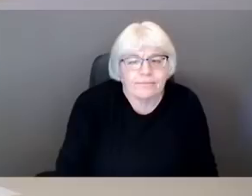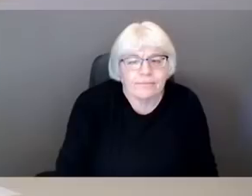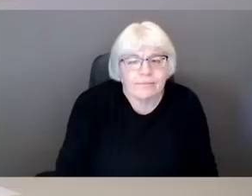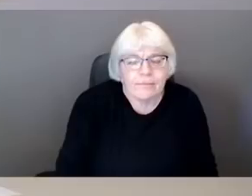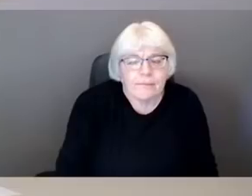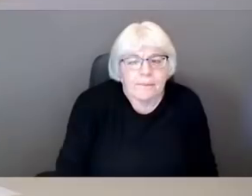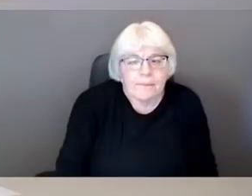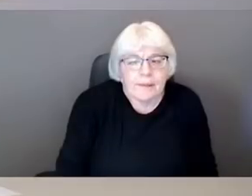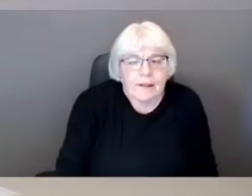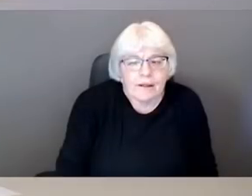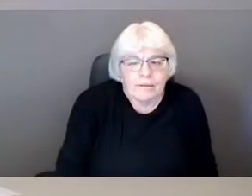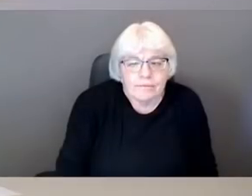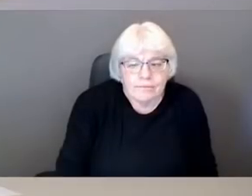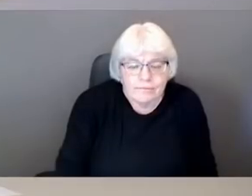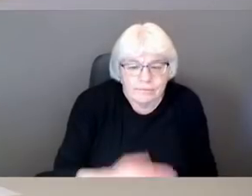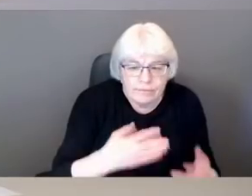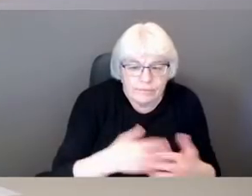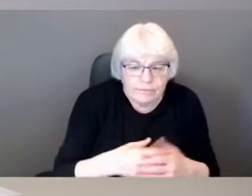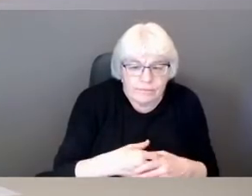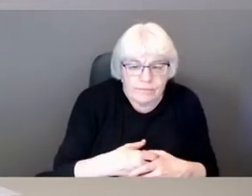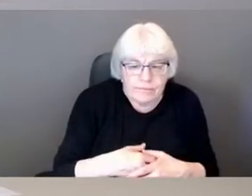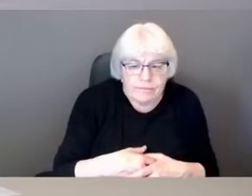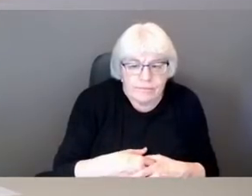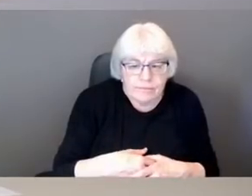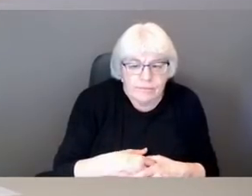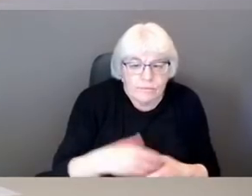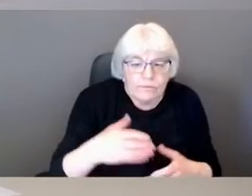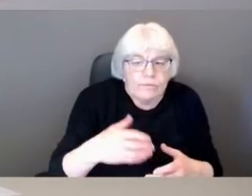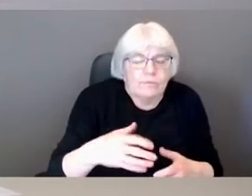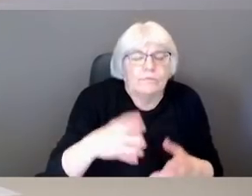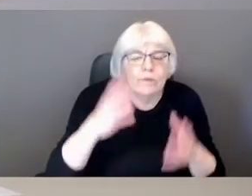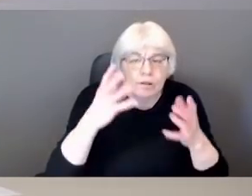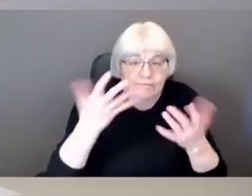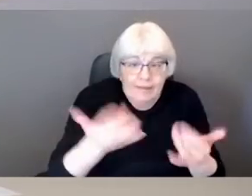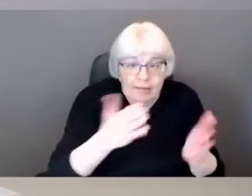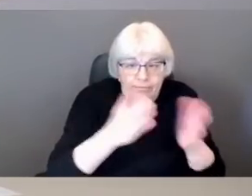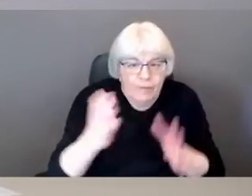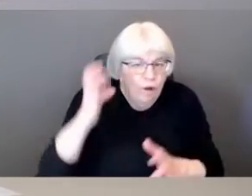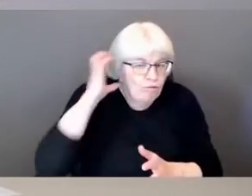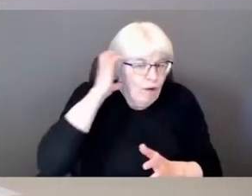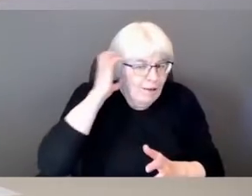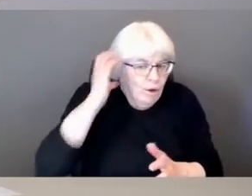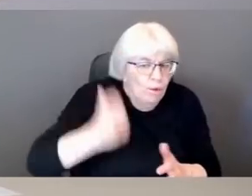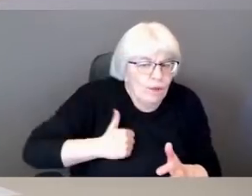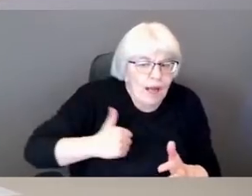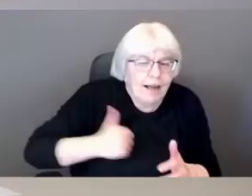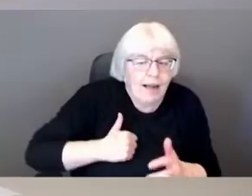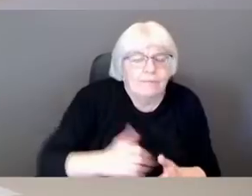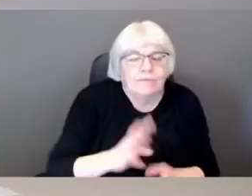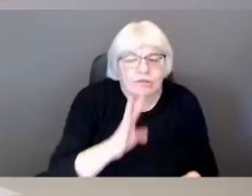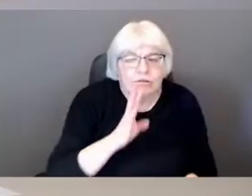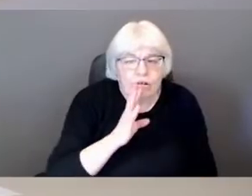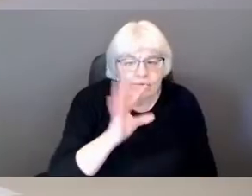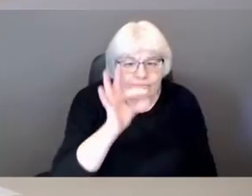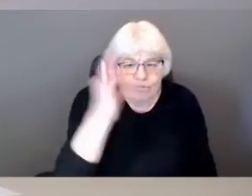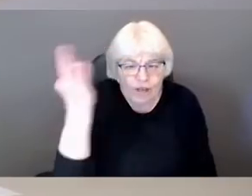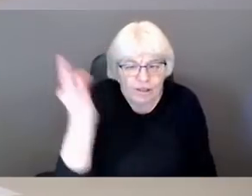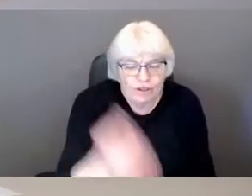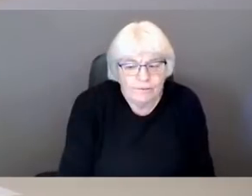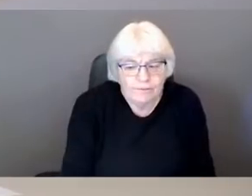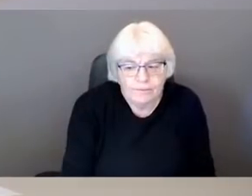Marie-Emma Paranto, Radio-Canada. Oui, bonjour. Merci pour les réponses en français. Concernant à